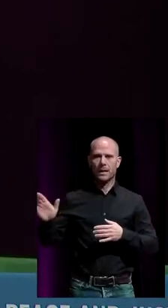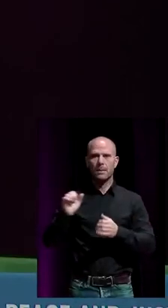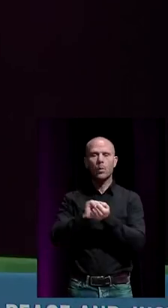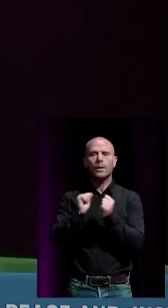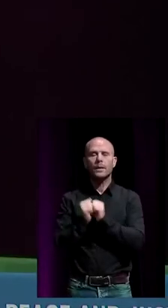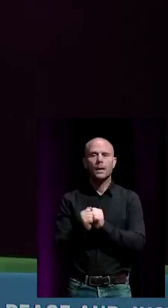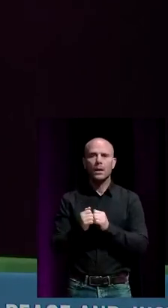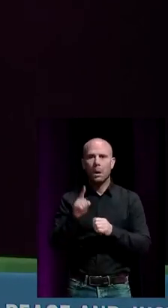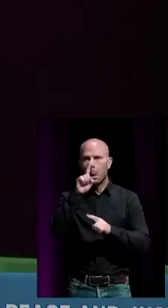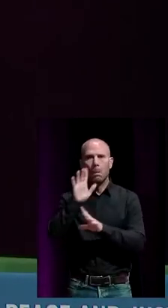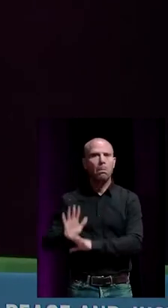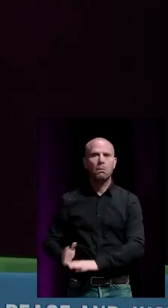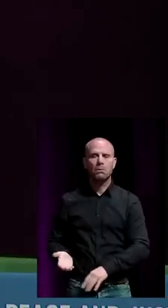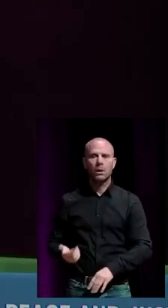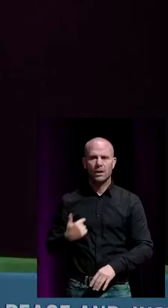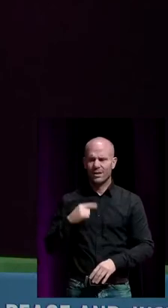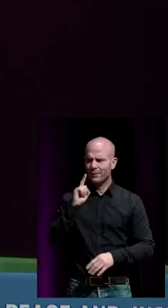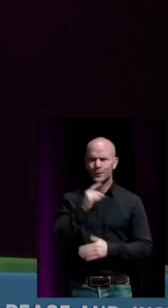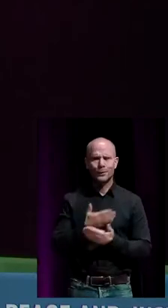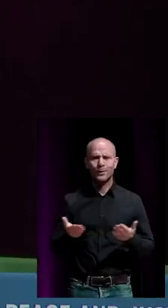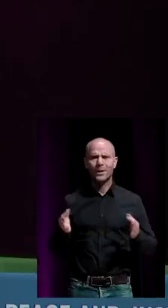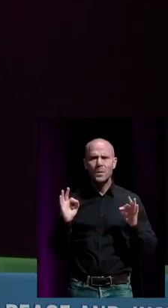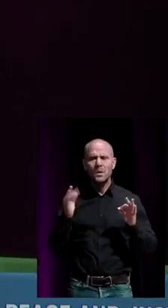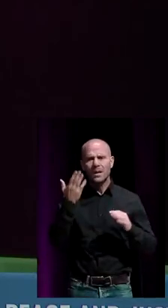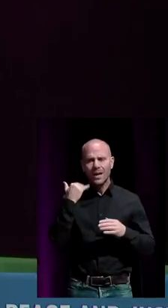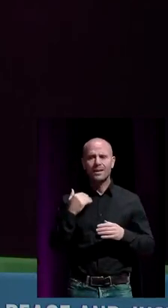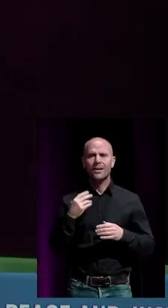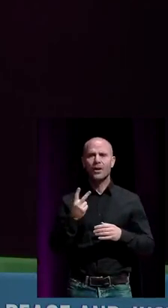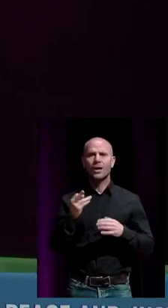driver. Jag förstår inte hur det kan vara så här.